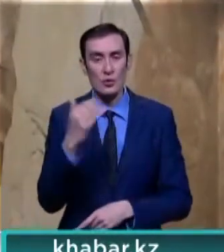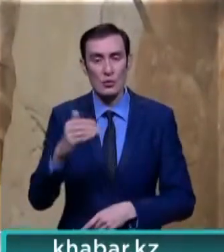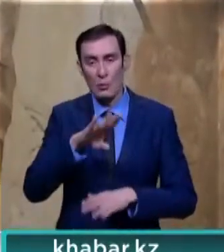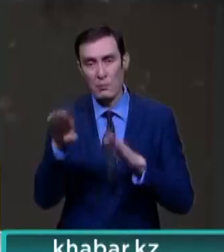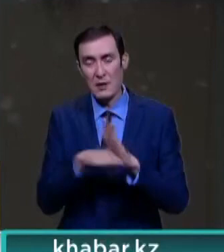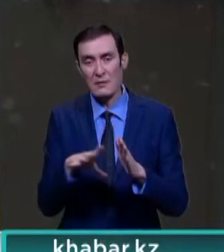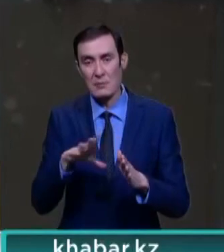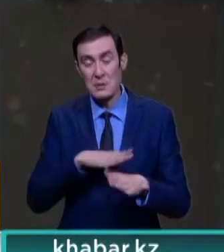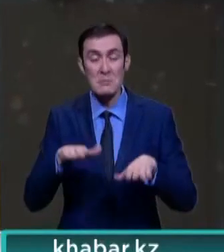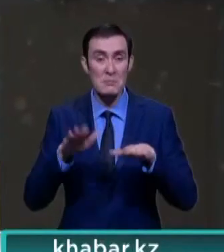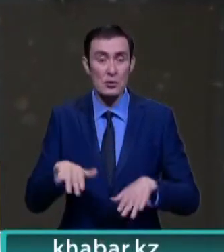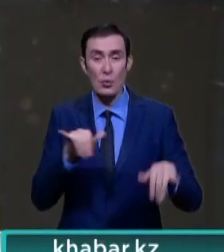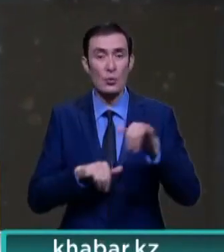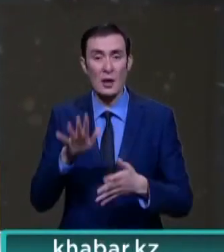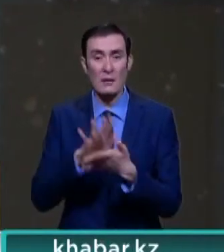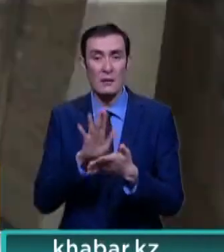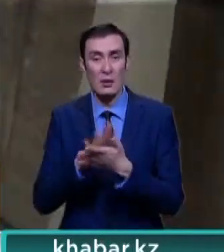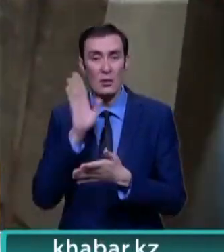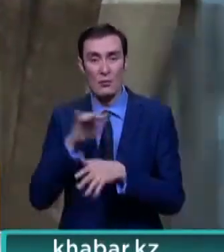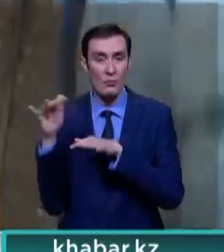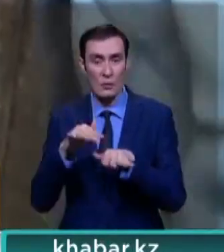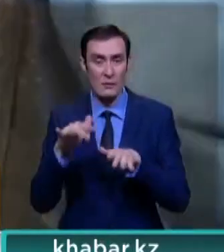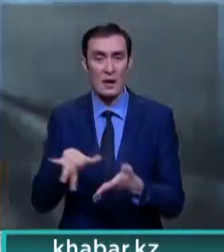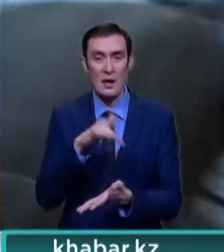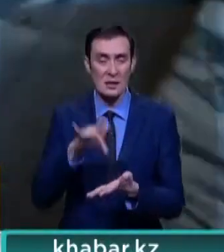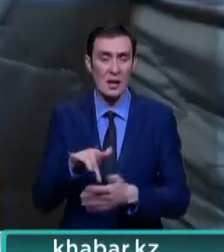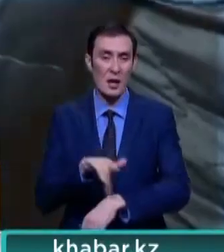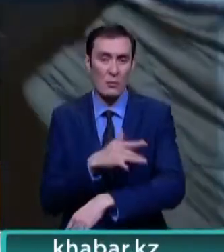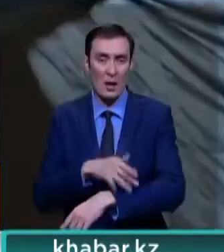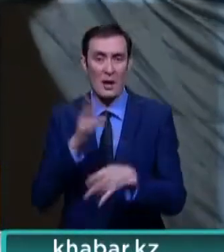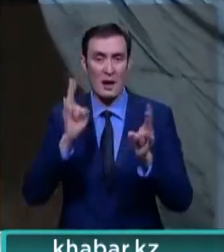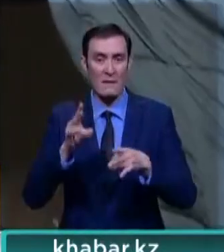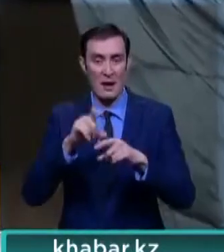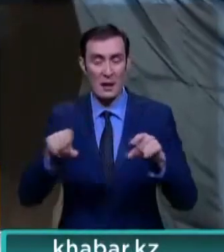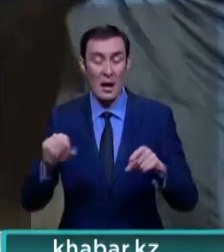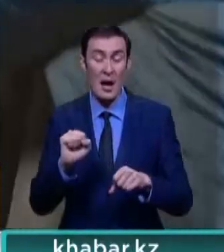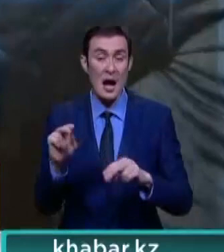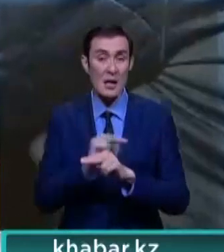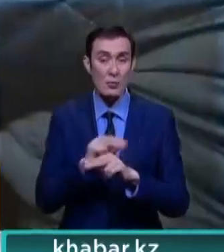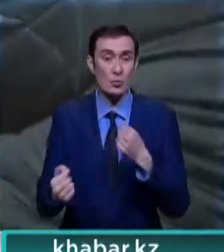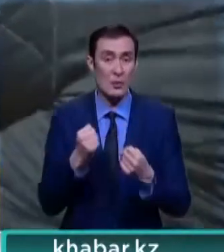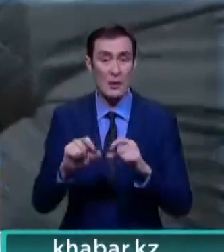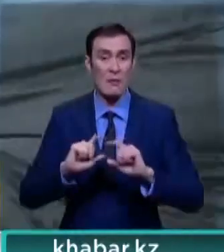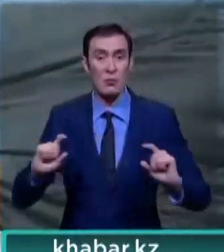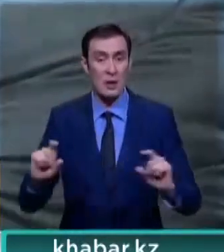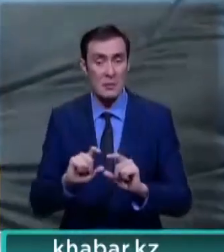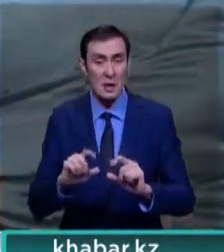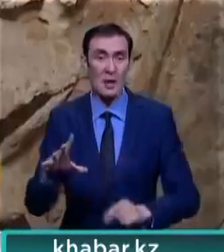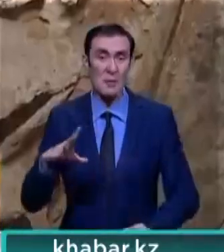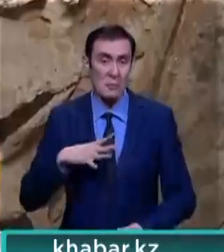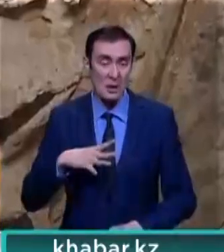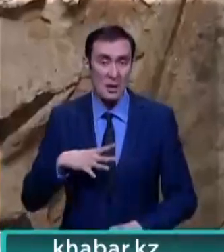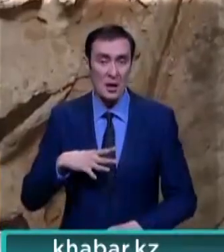подвал стал идеальным местом для сточных ручьев, городских коммунальных аварий. А вот ремонт и укрепление фундамента оказалось